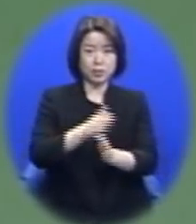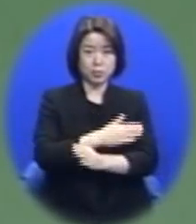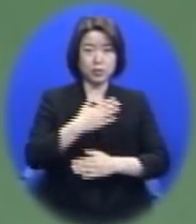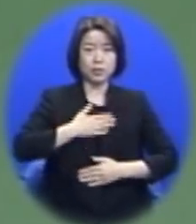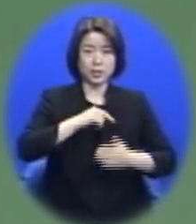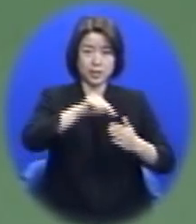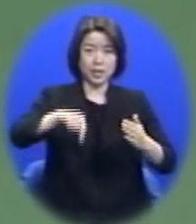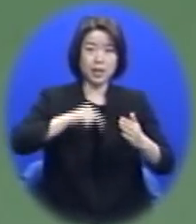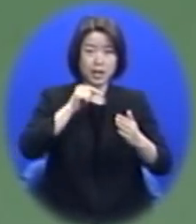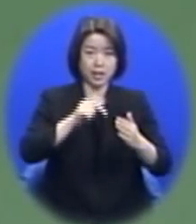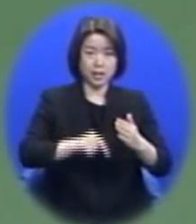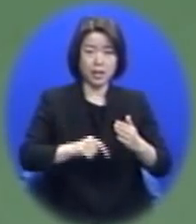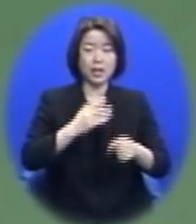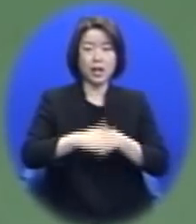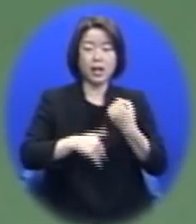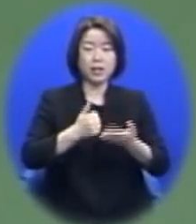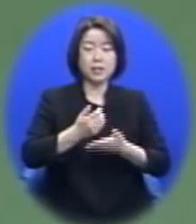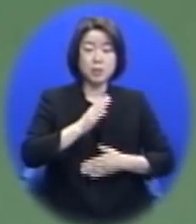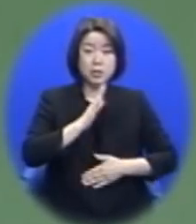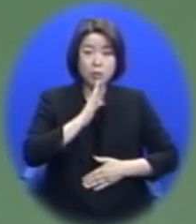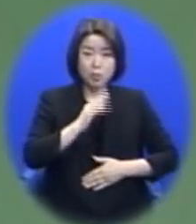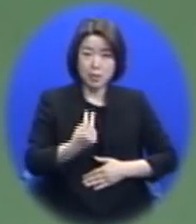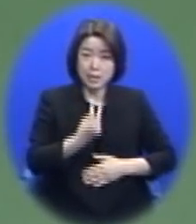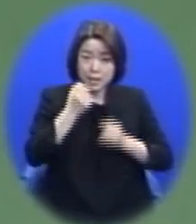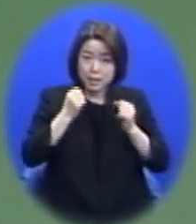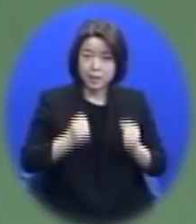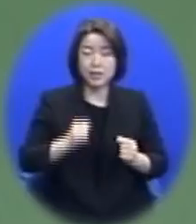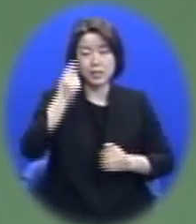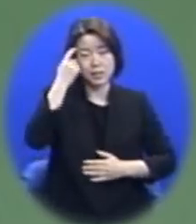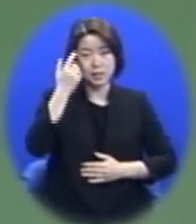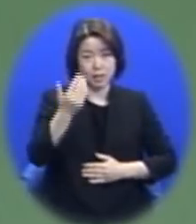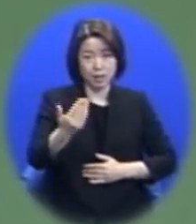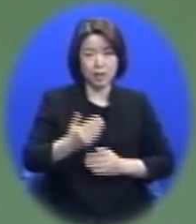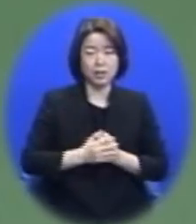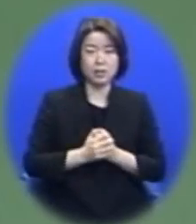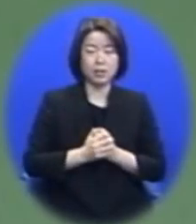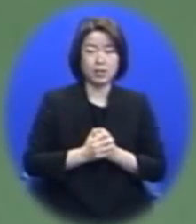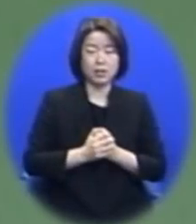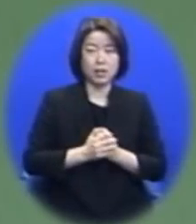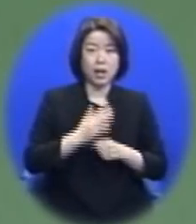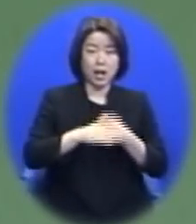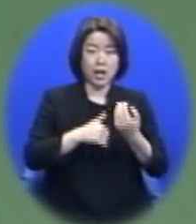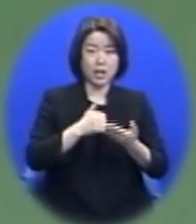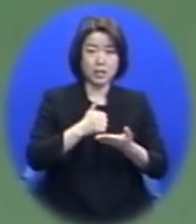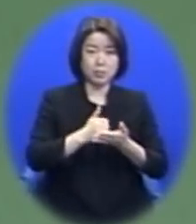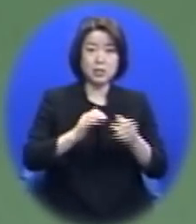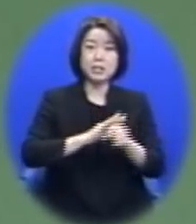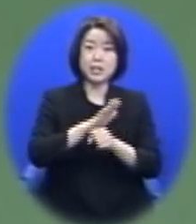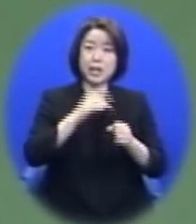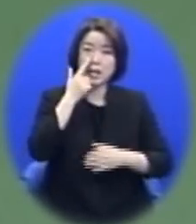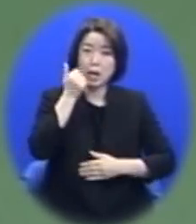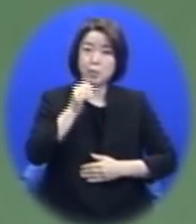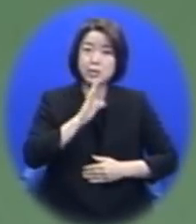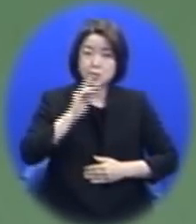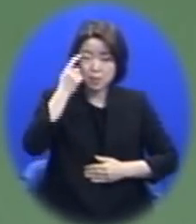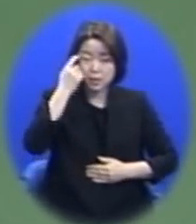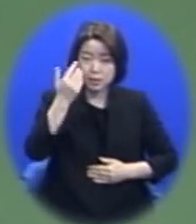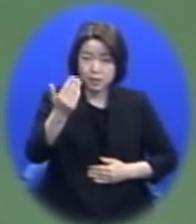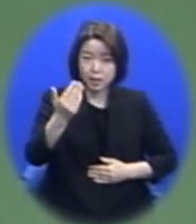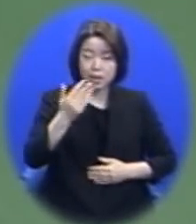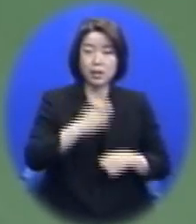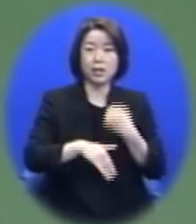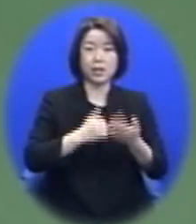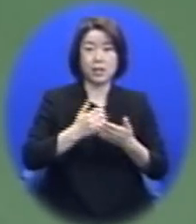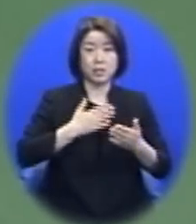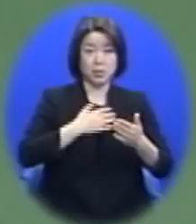안에 하나님은 정말 살아계신가? 그리고 하나님은 사랑의 아버지이신가? 하나님은 정말 내 안에